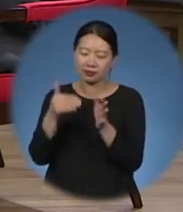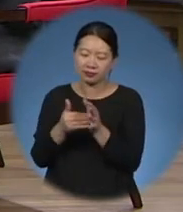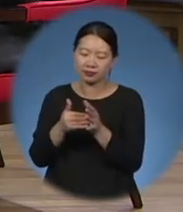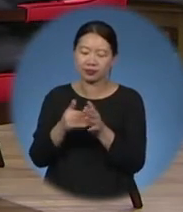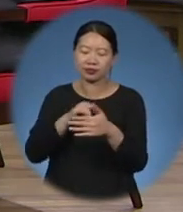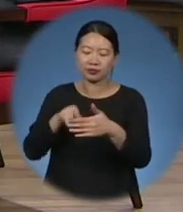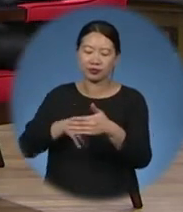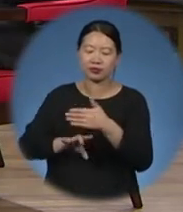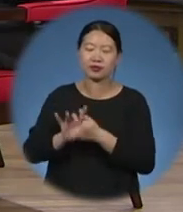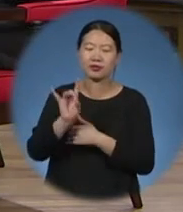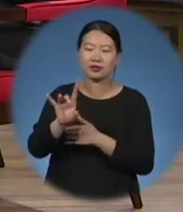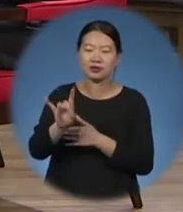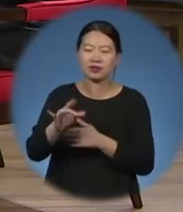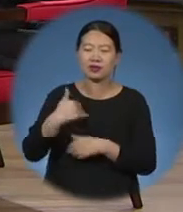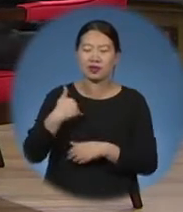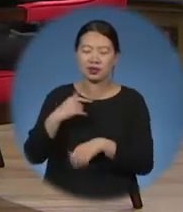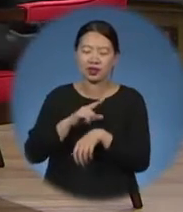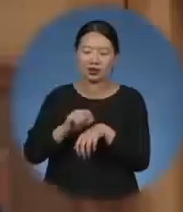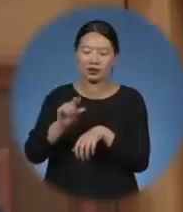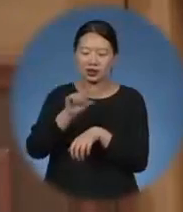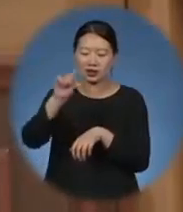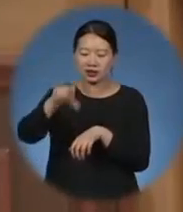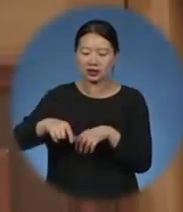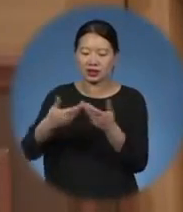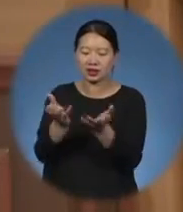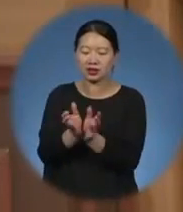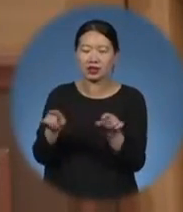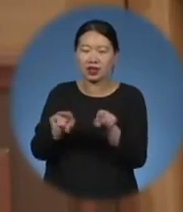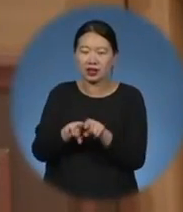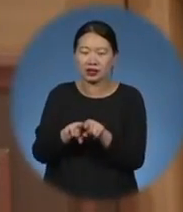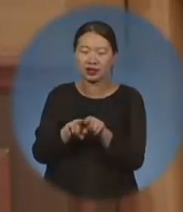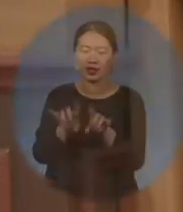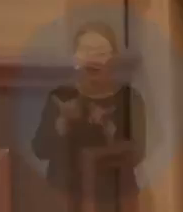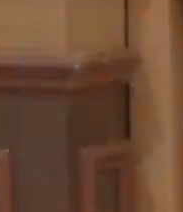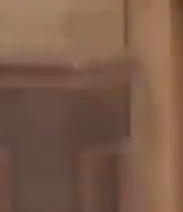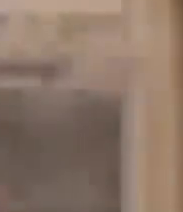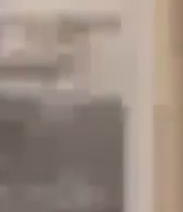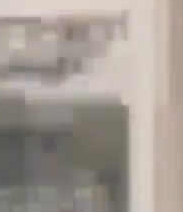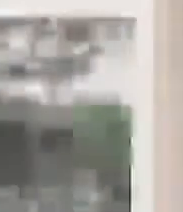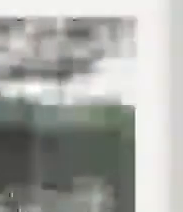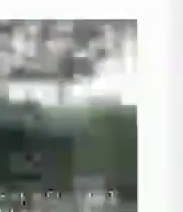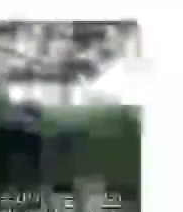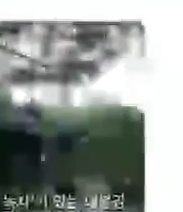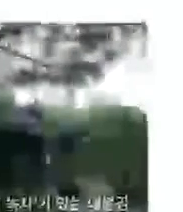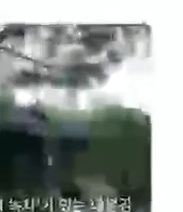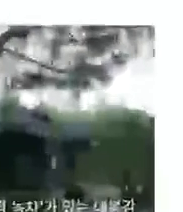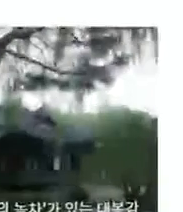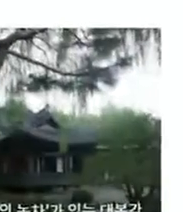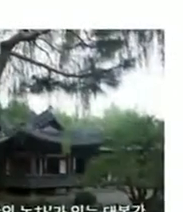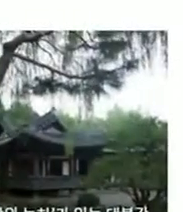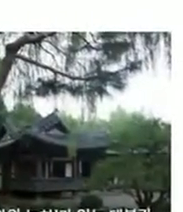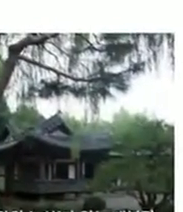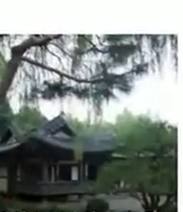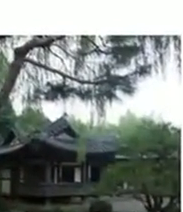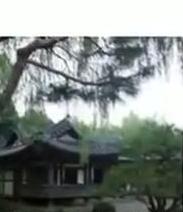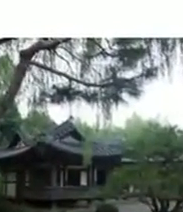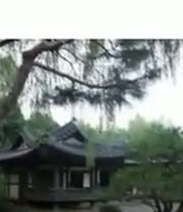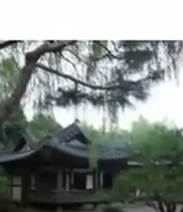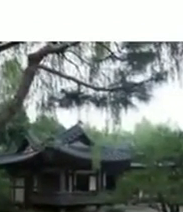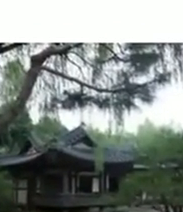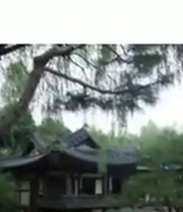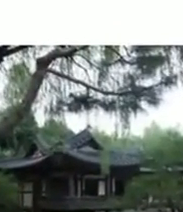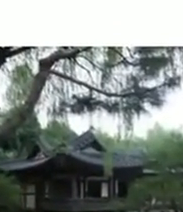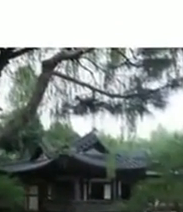하나가 저희들이 지방자치단체하고 각 이제 그 지역에 있어가지고 어떤